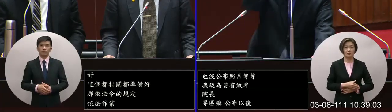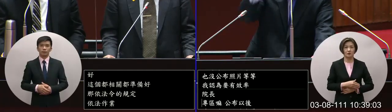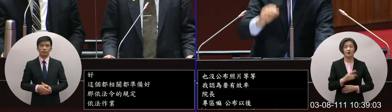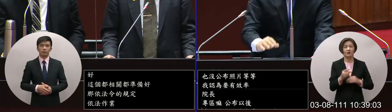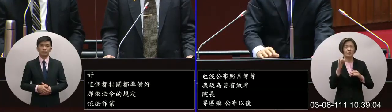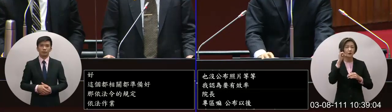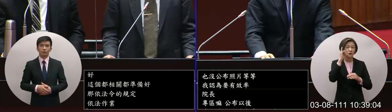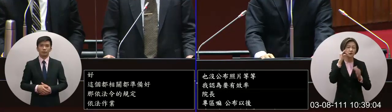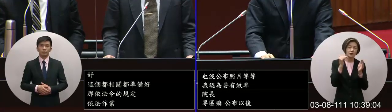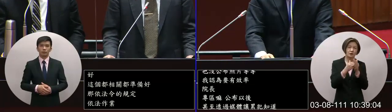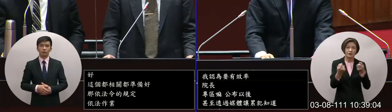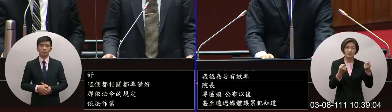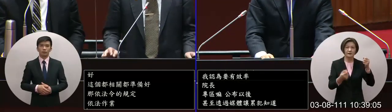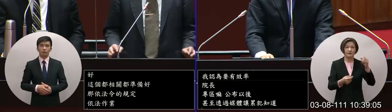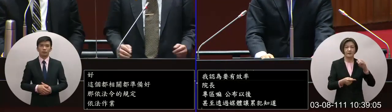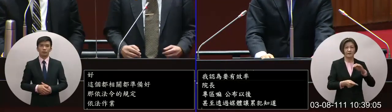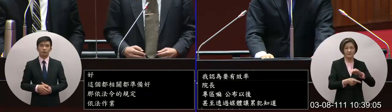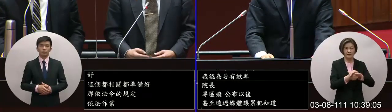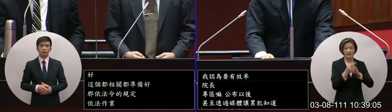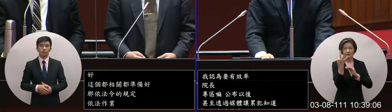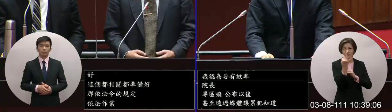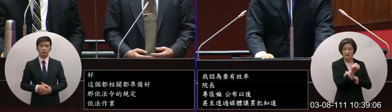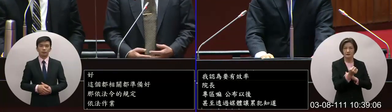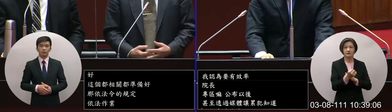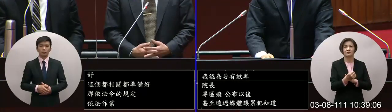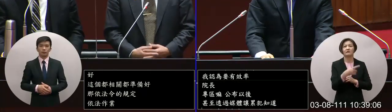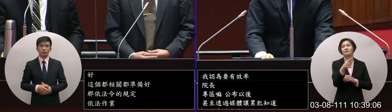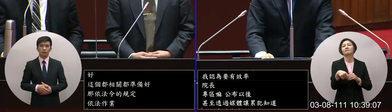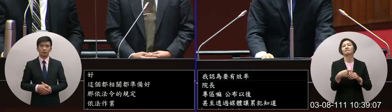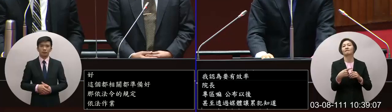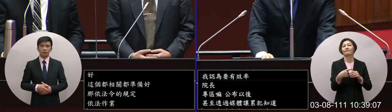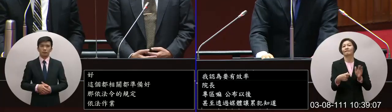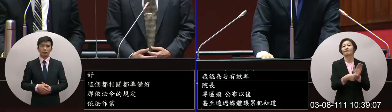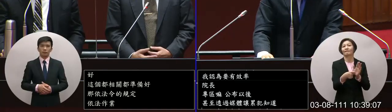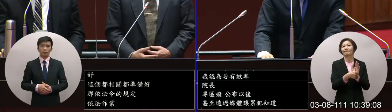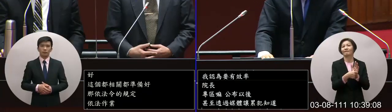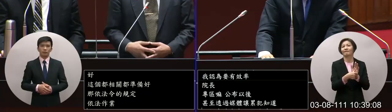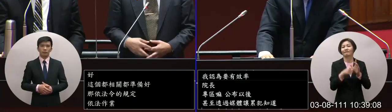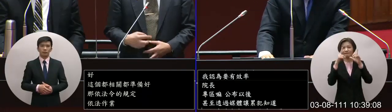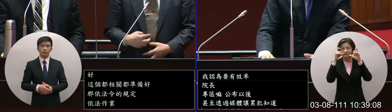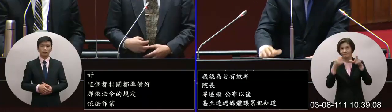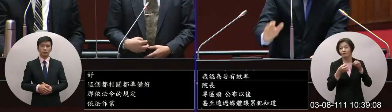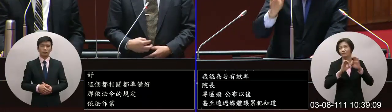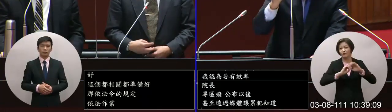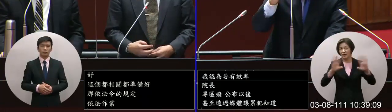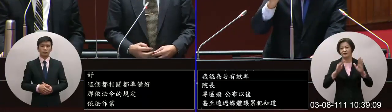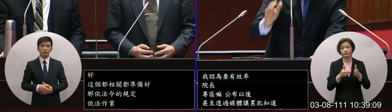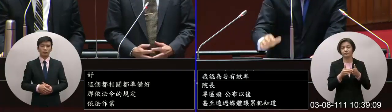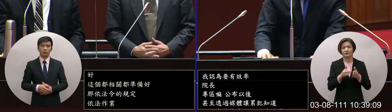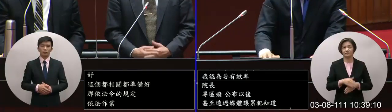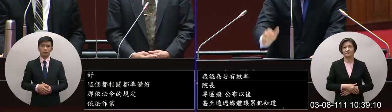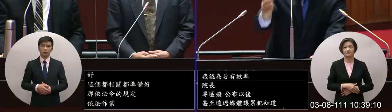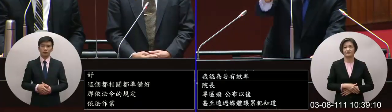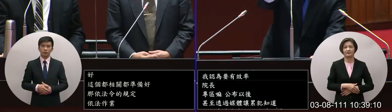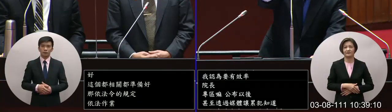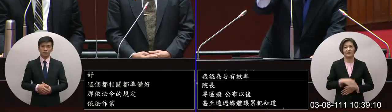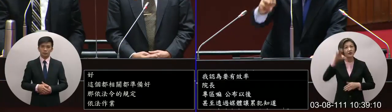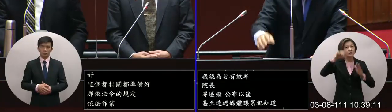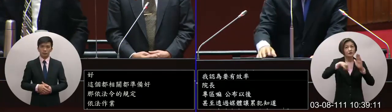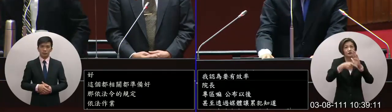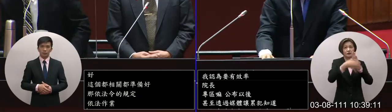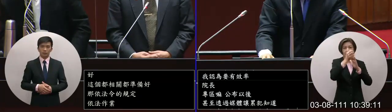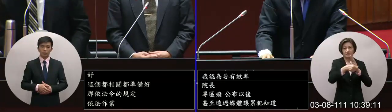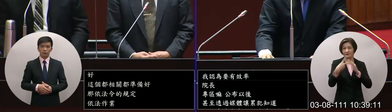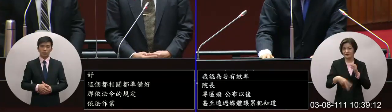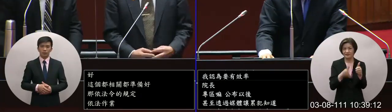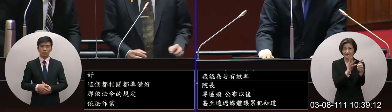累犯，他都给你公布哦。照片姓名，对不对？好，好，那院长，我再请教你们两位，